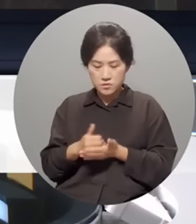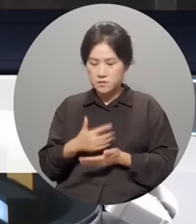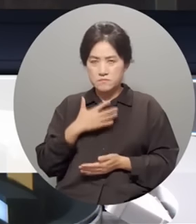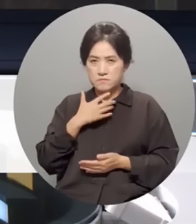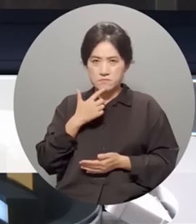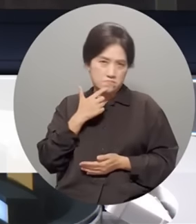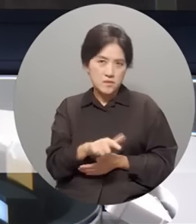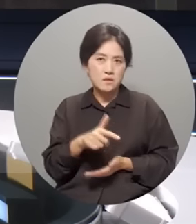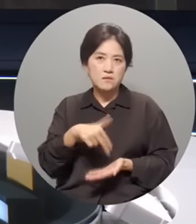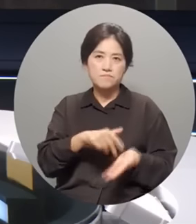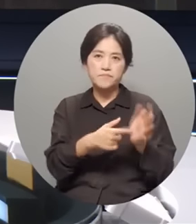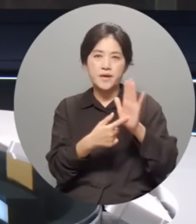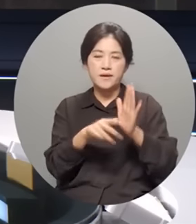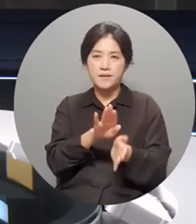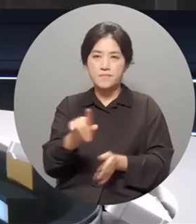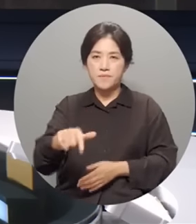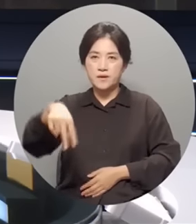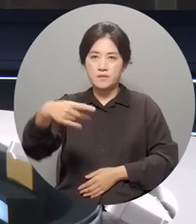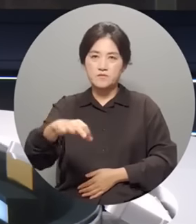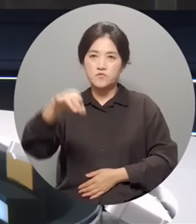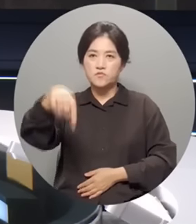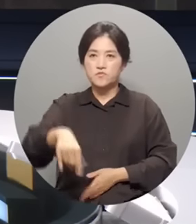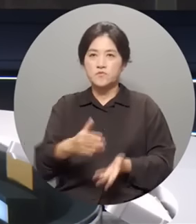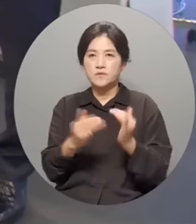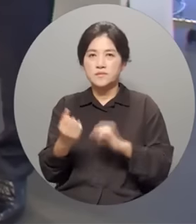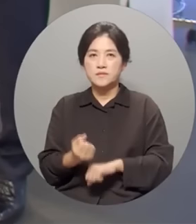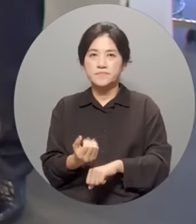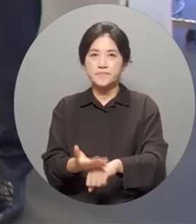부인했습니다. 백승우 기자의 보도입니다.